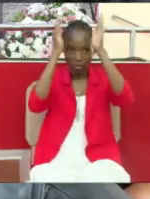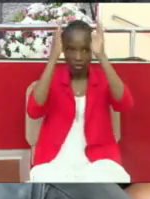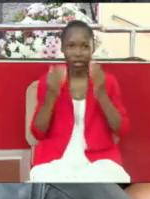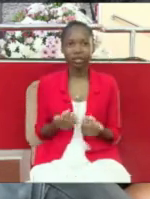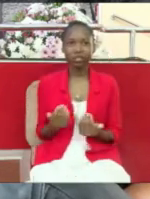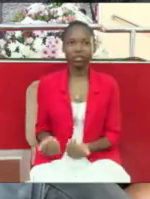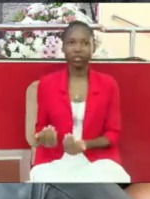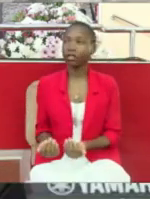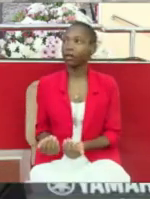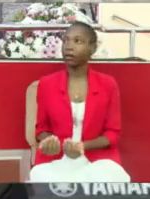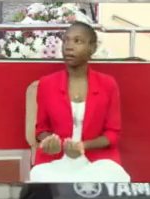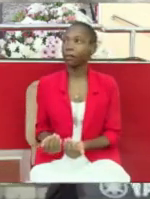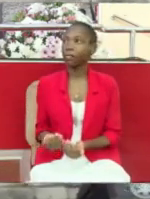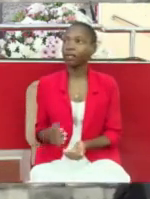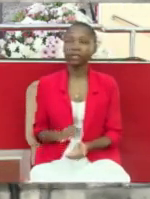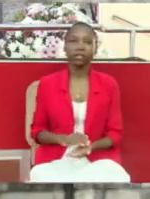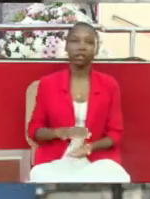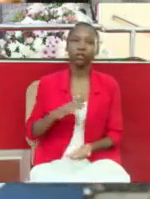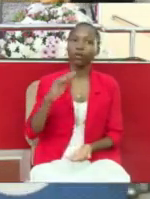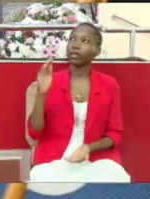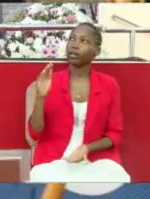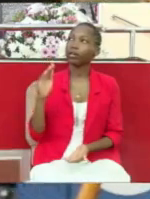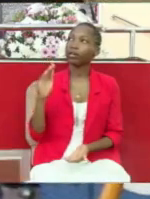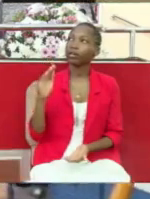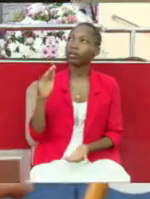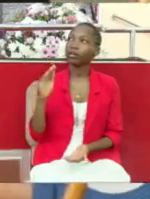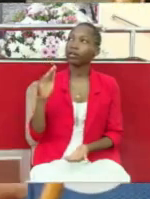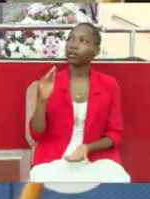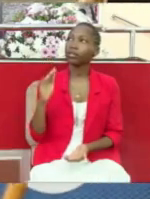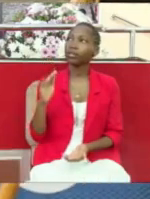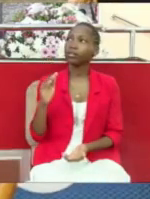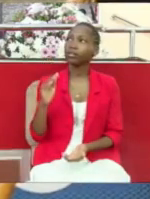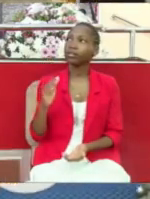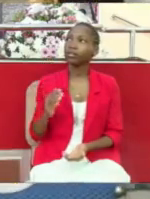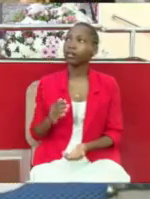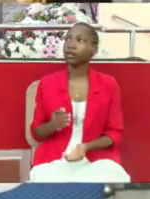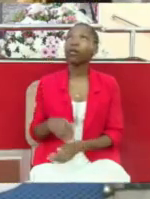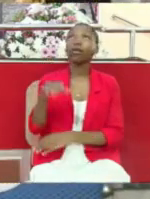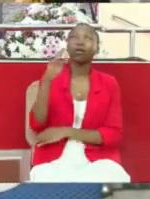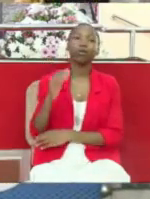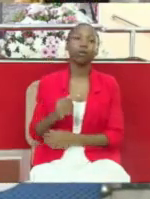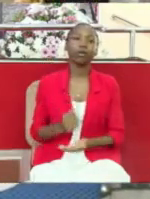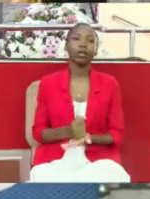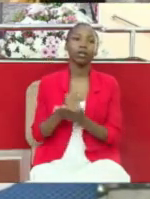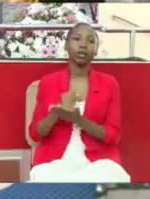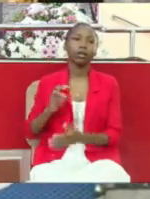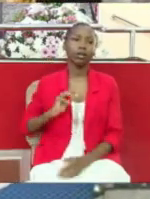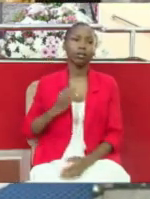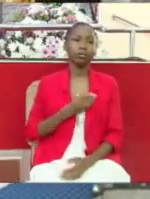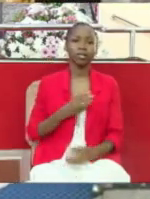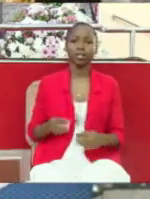bado kanakuwa kuwa. What happened? That's why we are saying, may God help us to give our everything. Yes, kwa